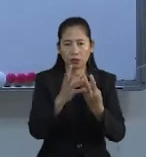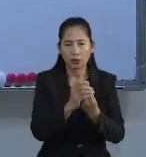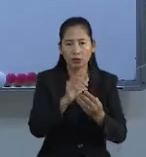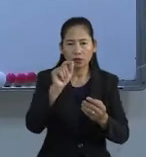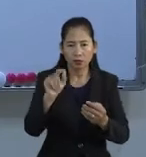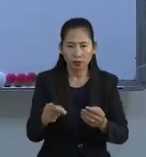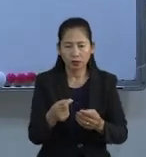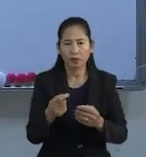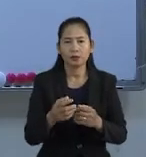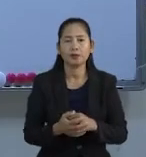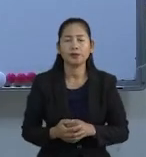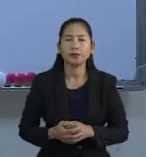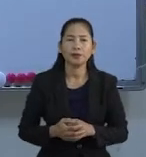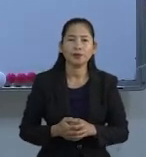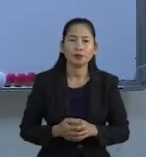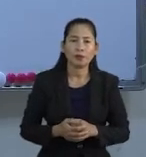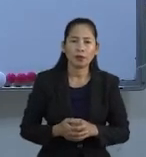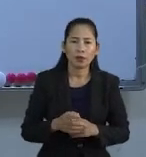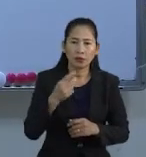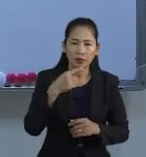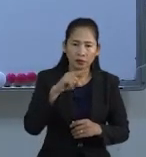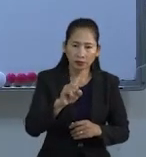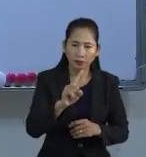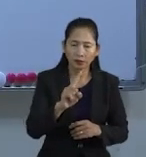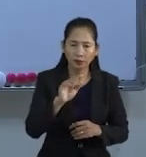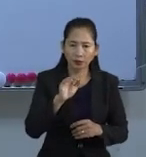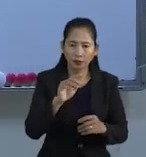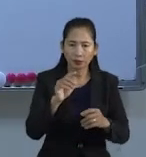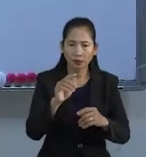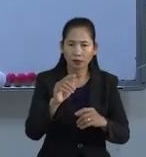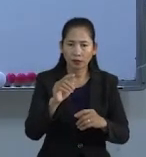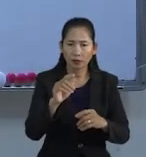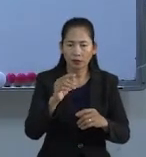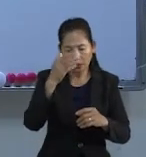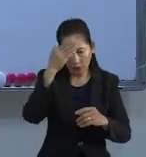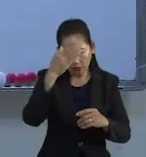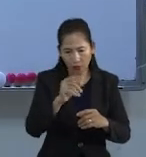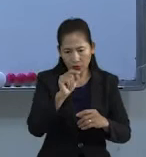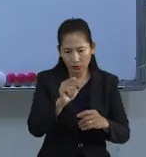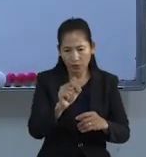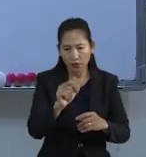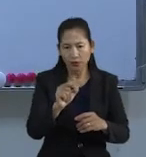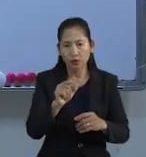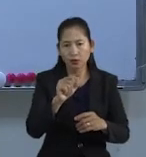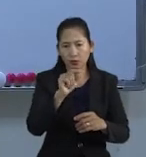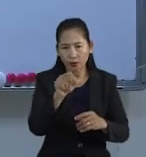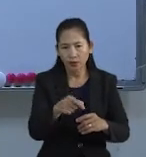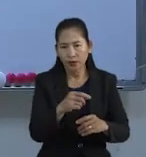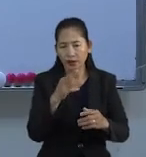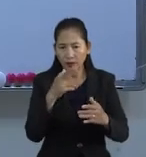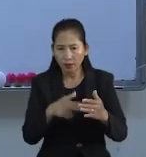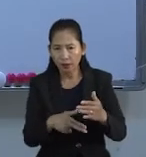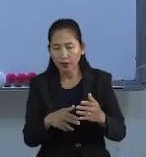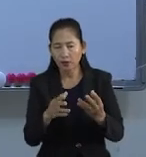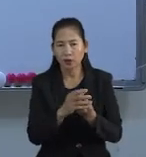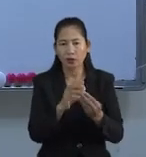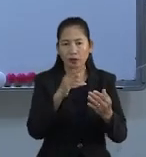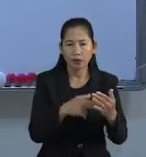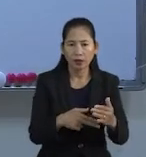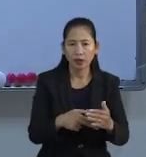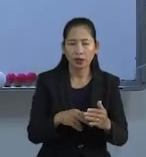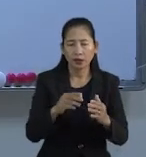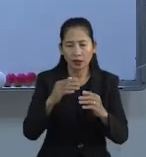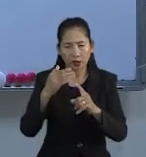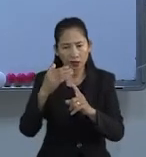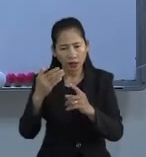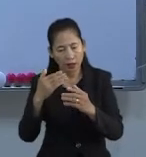tú sá sập hiện thả tá nơi hàng mục chùm lại tú sập hiện nó cứ ấy chùm luôn ấy nè hàng